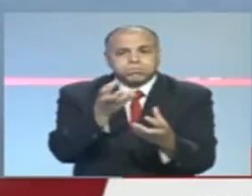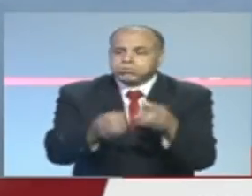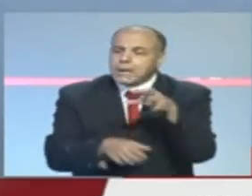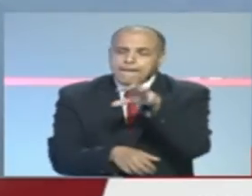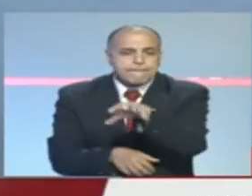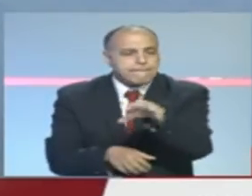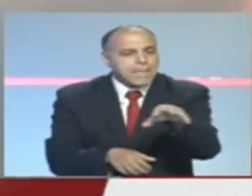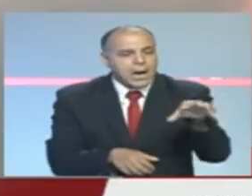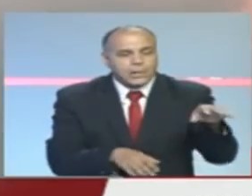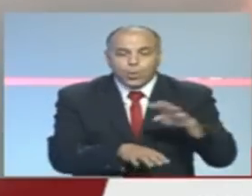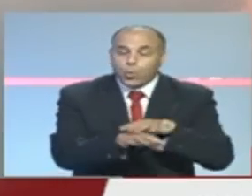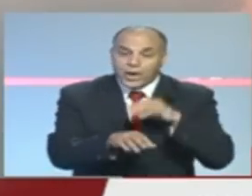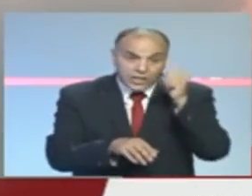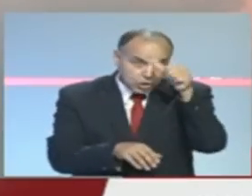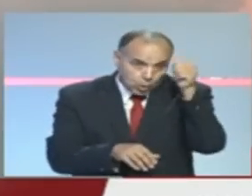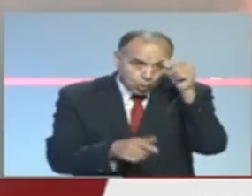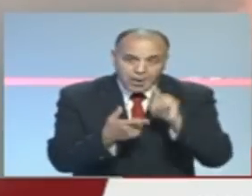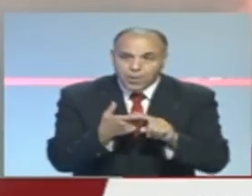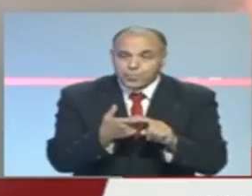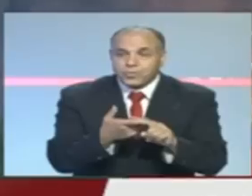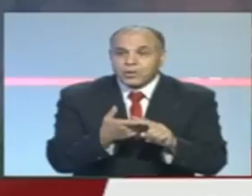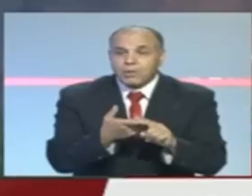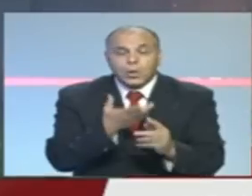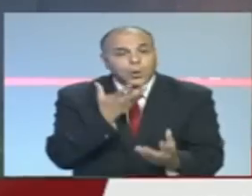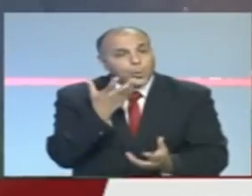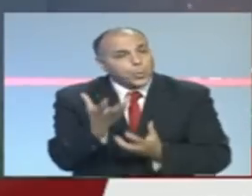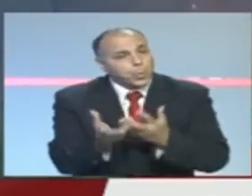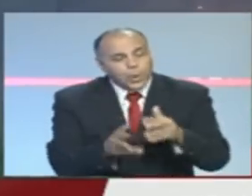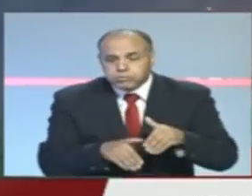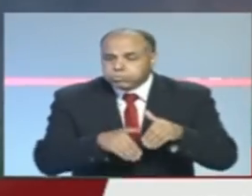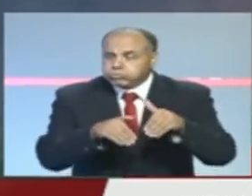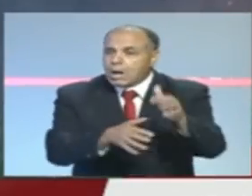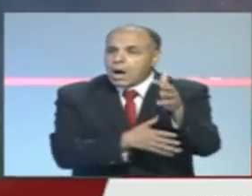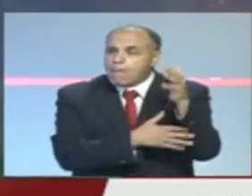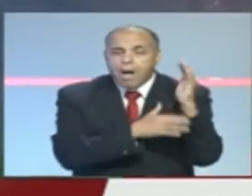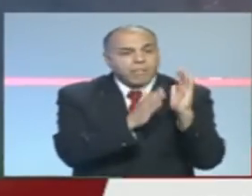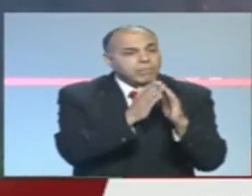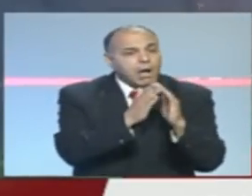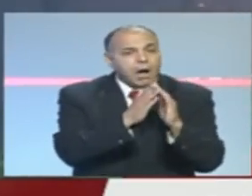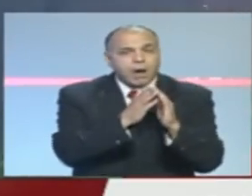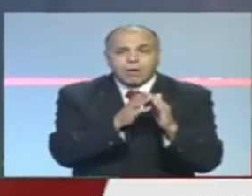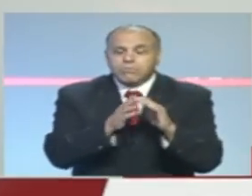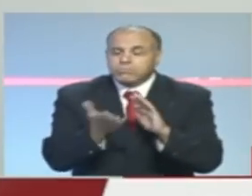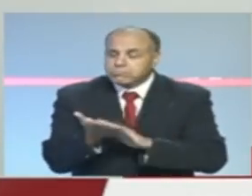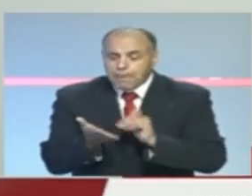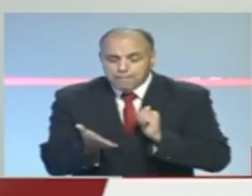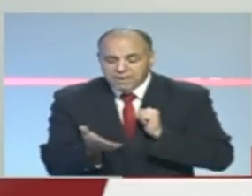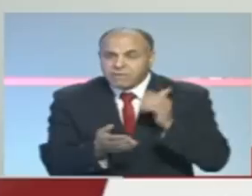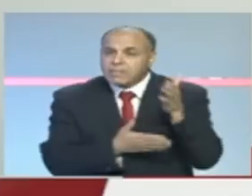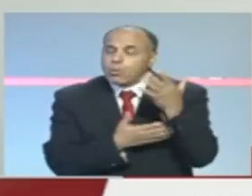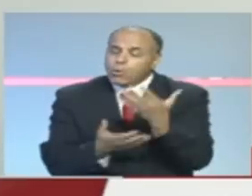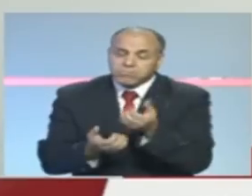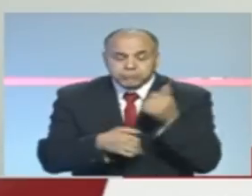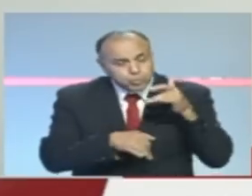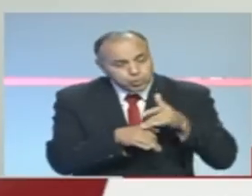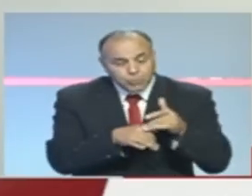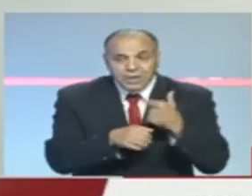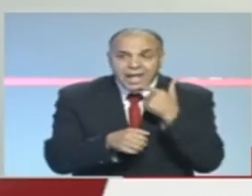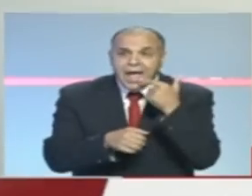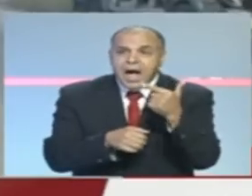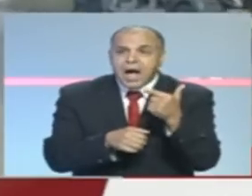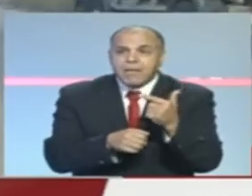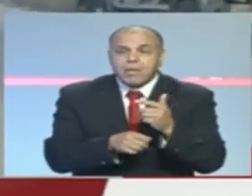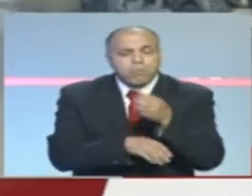مناطق بولايه جندوبه وامتداد السنه لها الى الغابات والمساكن والممتلكات الخاصه والعامه يقاوم